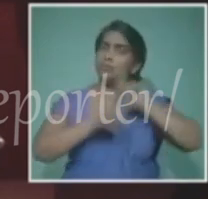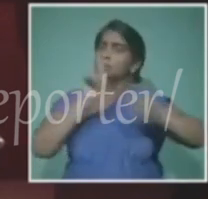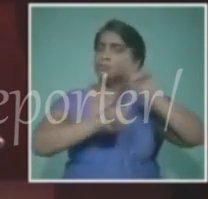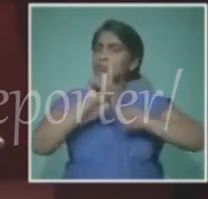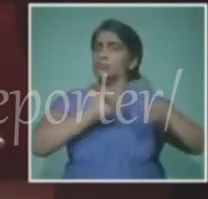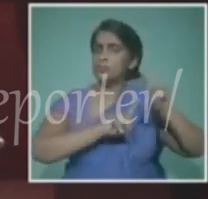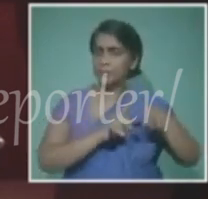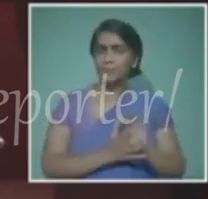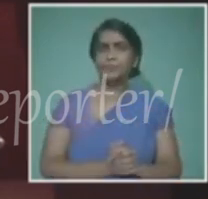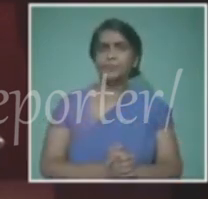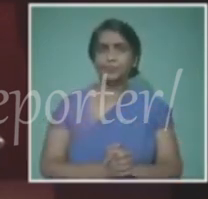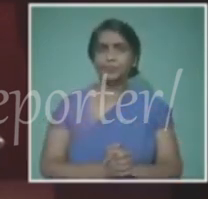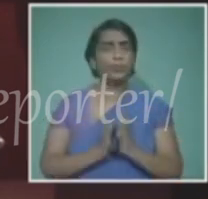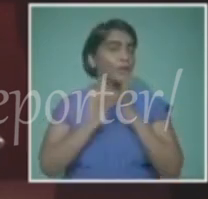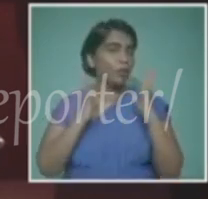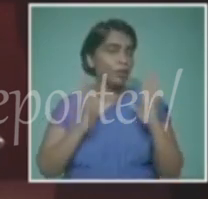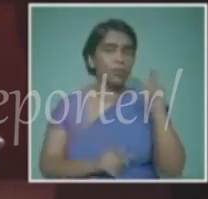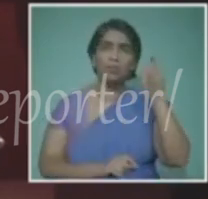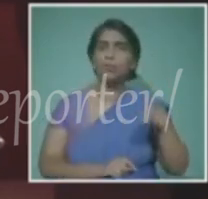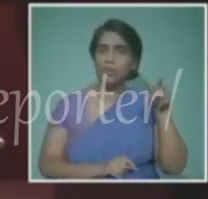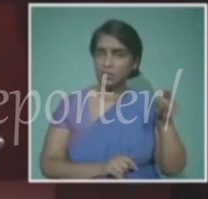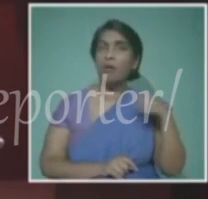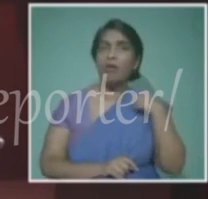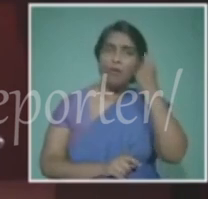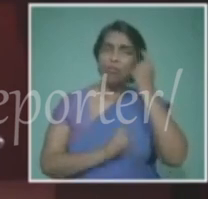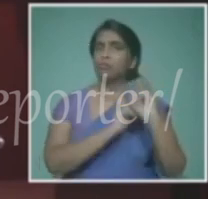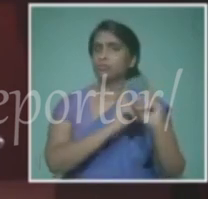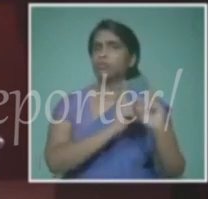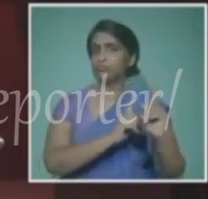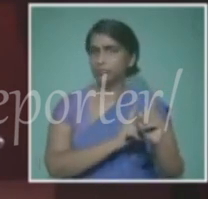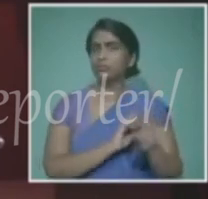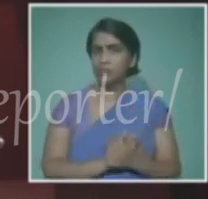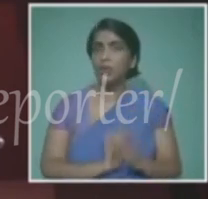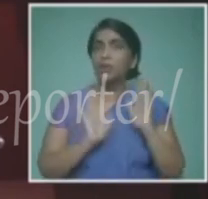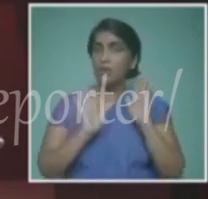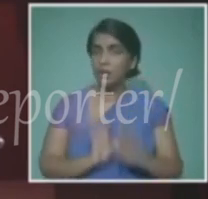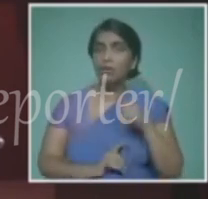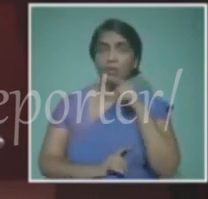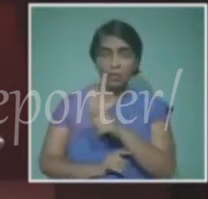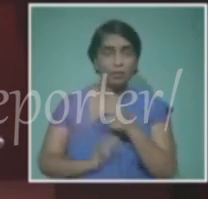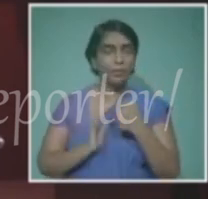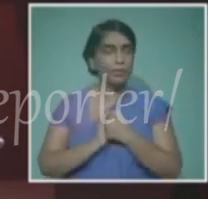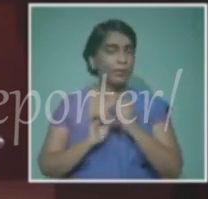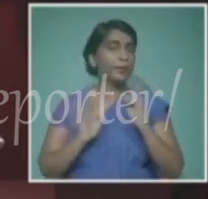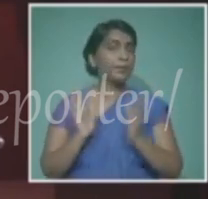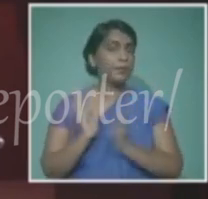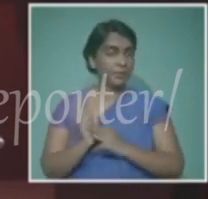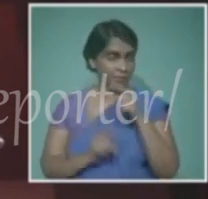කරා. බොහෝ දෙනෙක් ඒ මතයේ හිටියා. නමුත් ඔබතුමාගෙන් ගරු